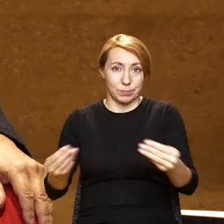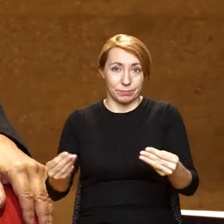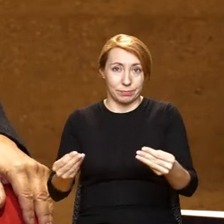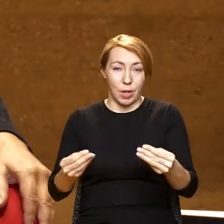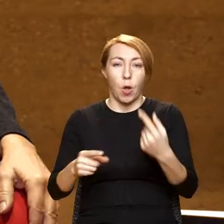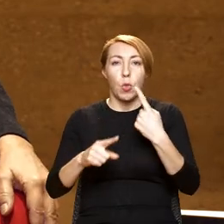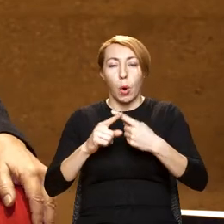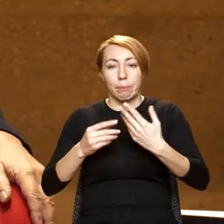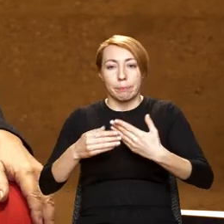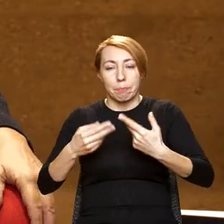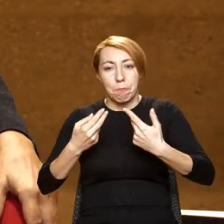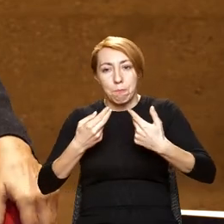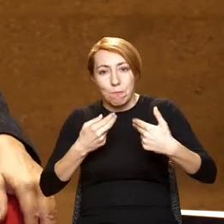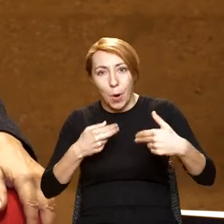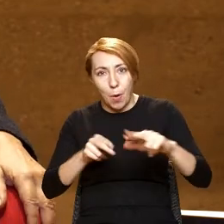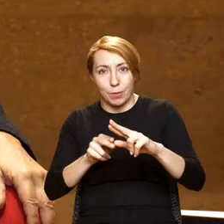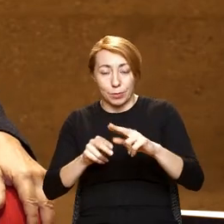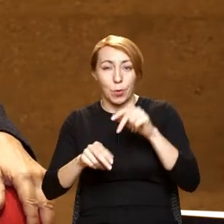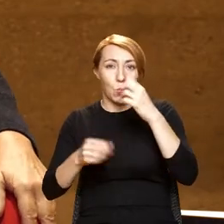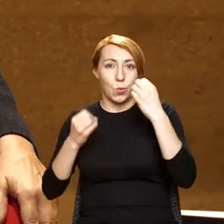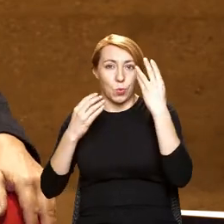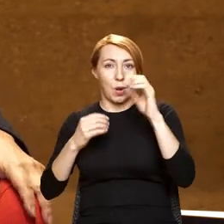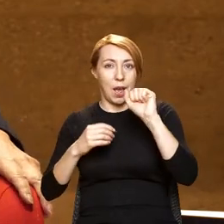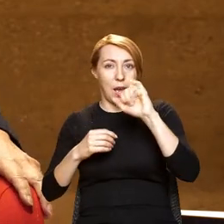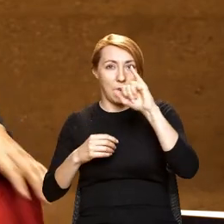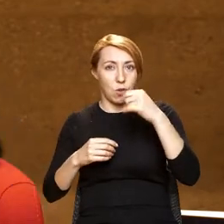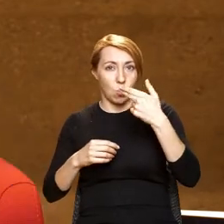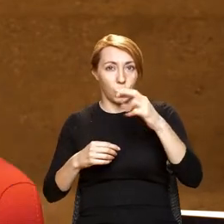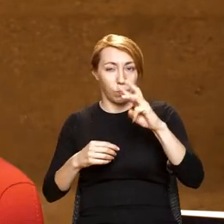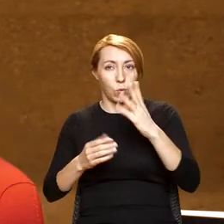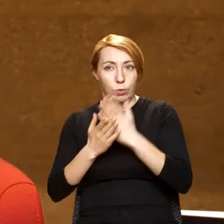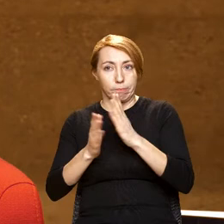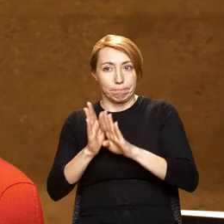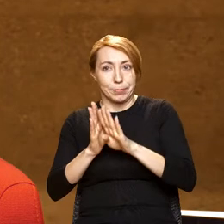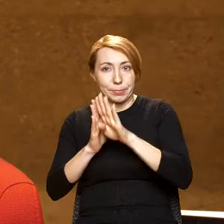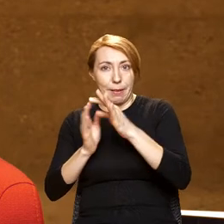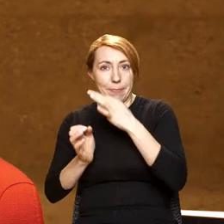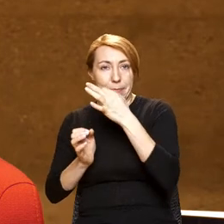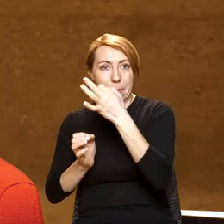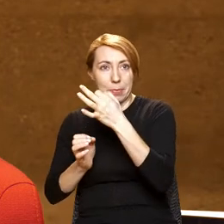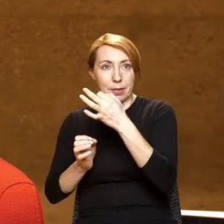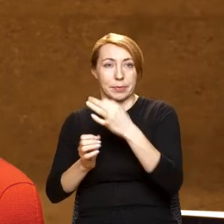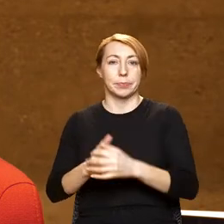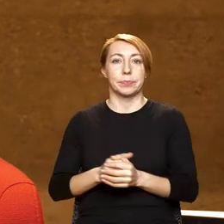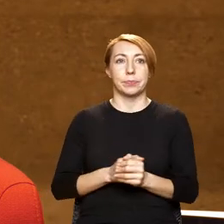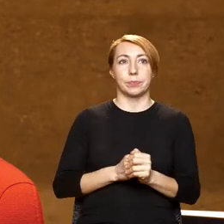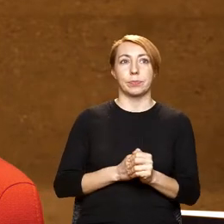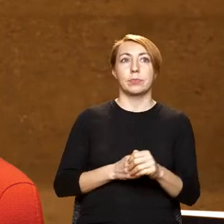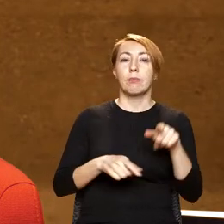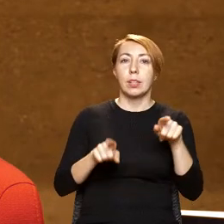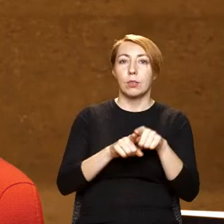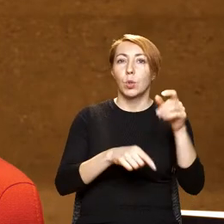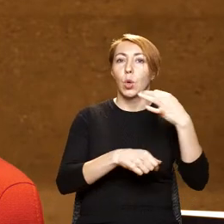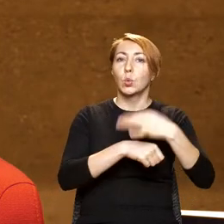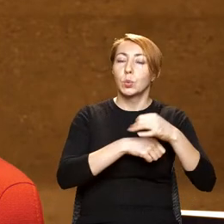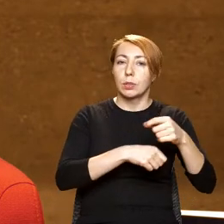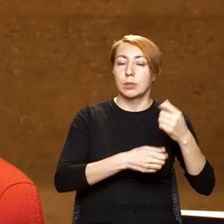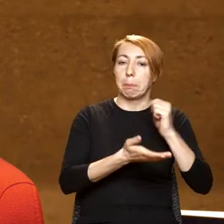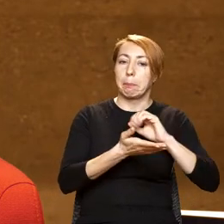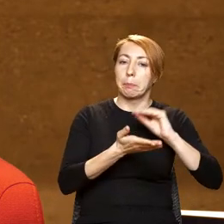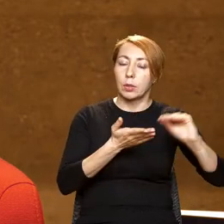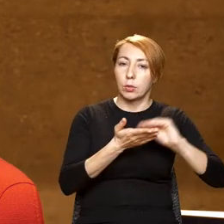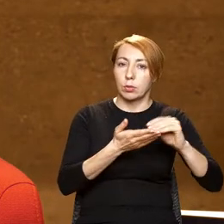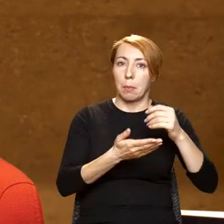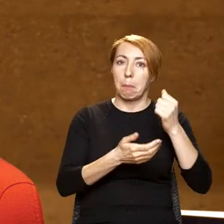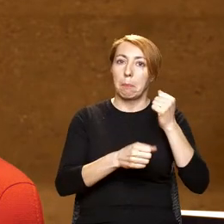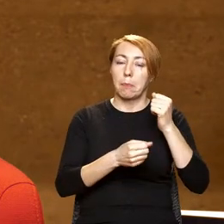Ainoska chociażby, bo wiem, że to trwa. Studentka u mnie pisała nawet pracę magisterską na ten temat. Oczywiście jest to